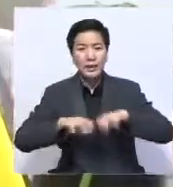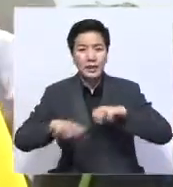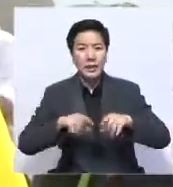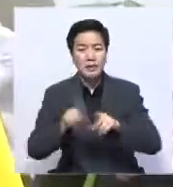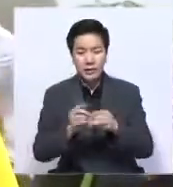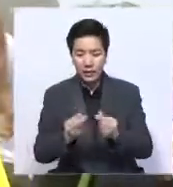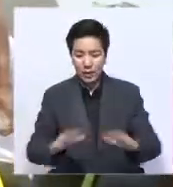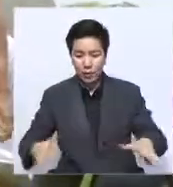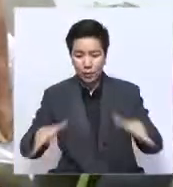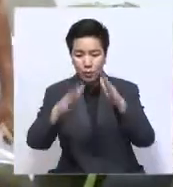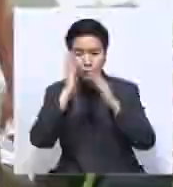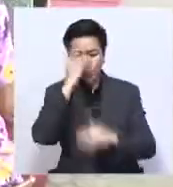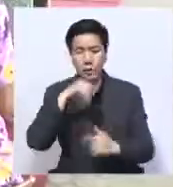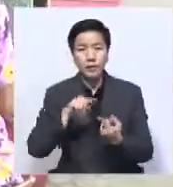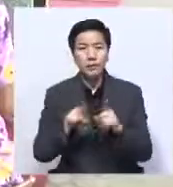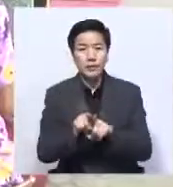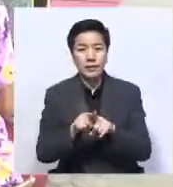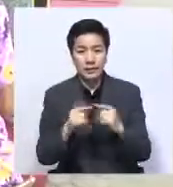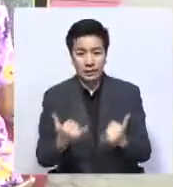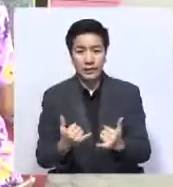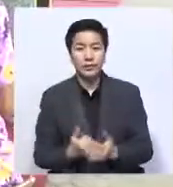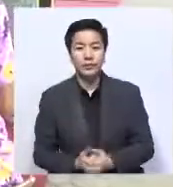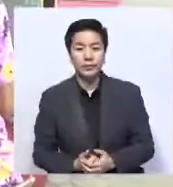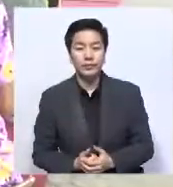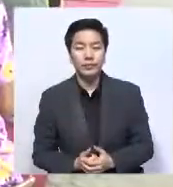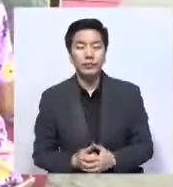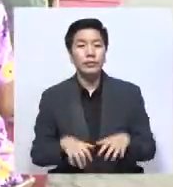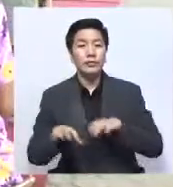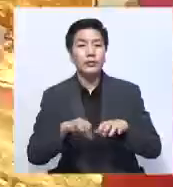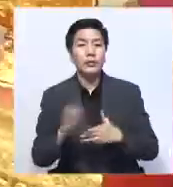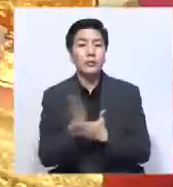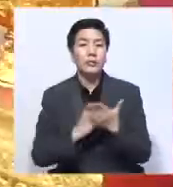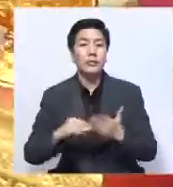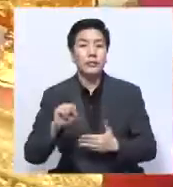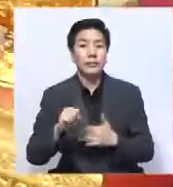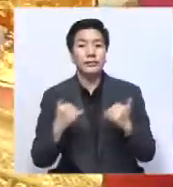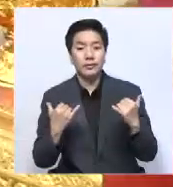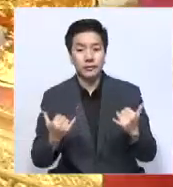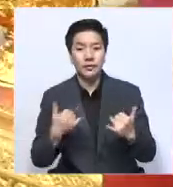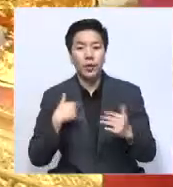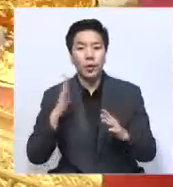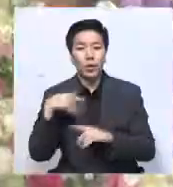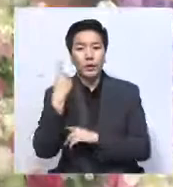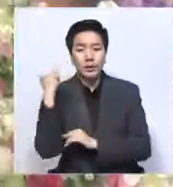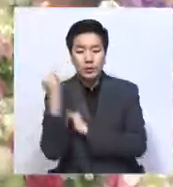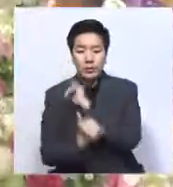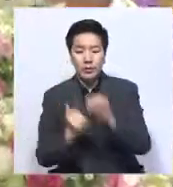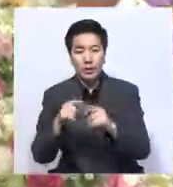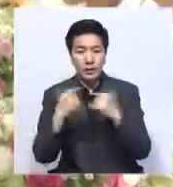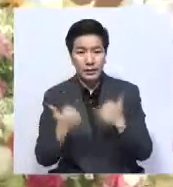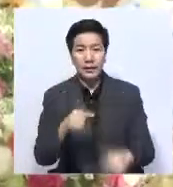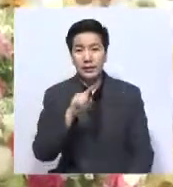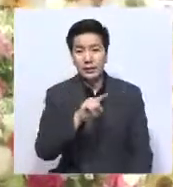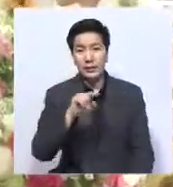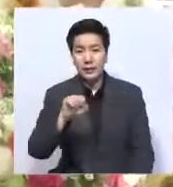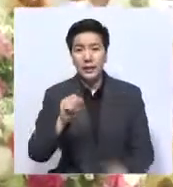เจดีย์พระทรายสวยขนาดนี้ครับ ทั้งนี้การจัดงานวันไหลบางแสนในปีนี้คาดว่าจะสามารถดึงดูดนักท่องเที่ยวได้ไม่ต่ำกว่า